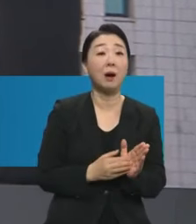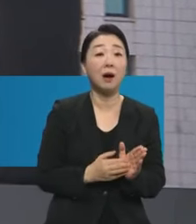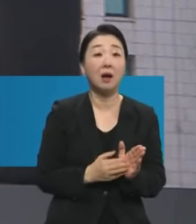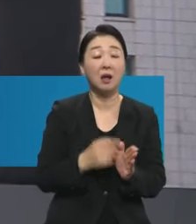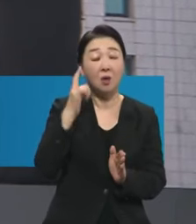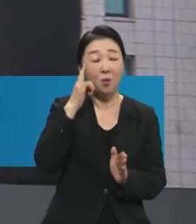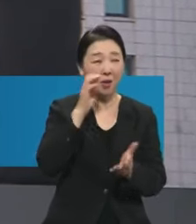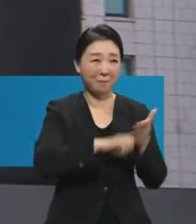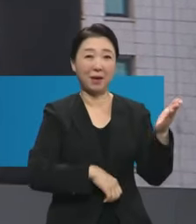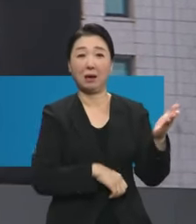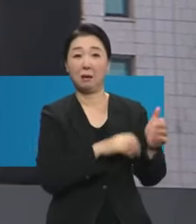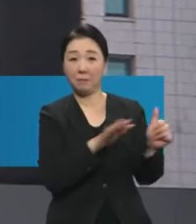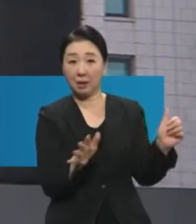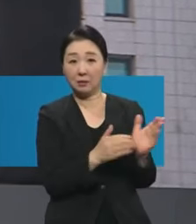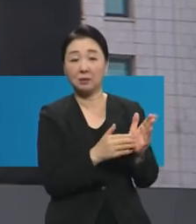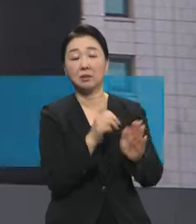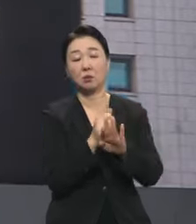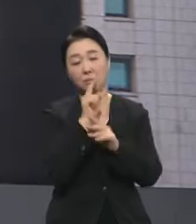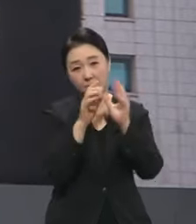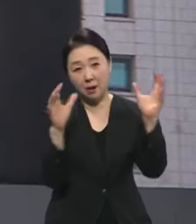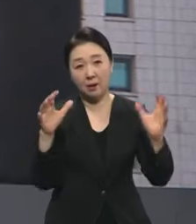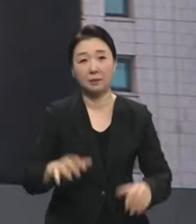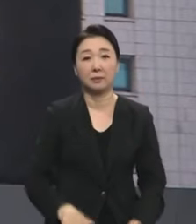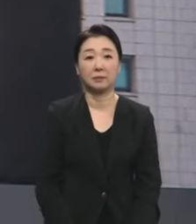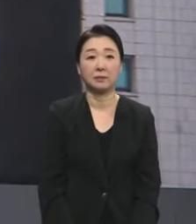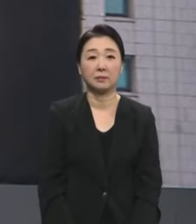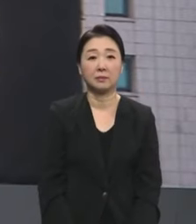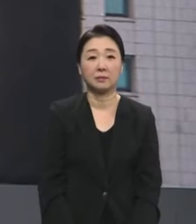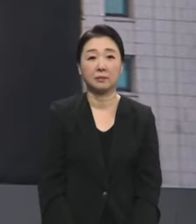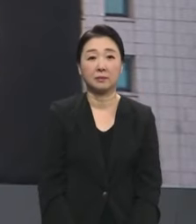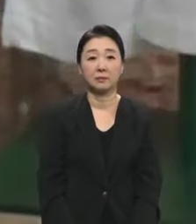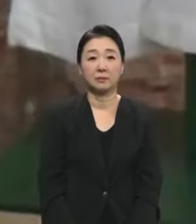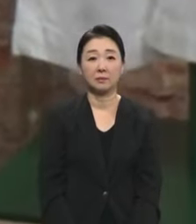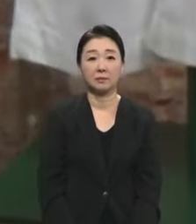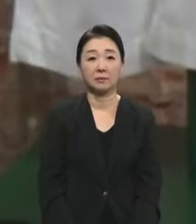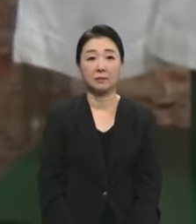완전히 배제된 걸로 드러나면서 파장이 큽니다. 조민준 기자입니다.